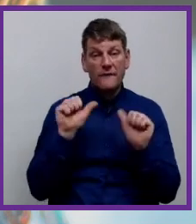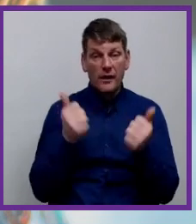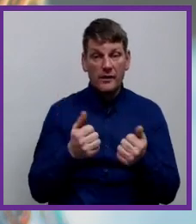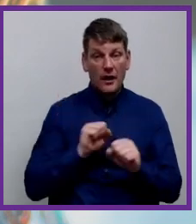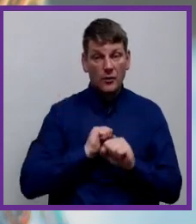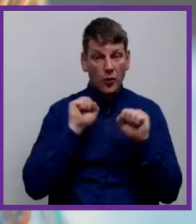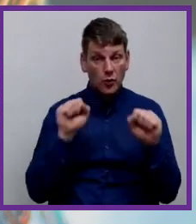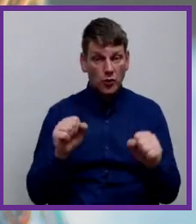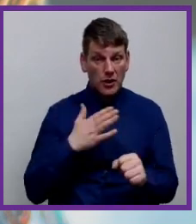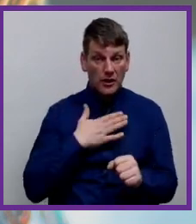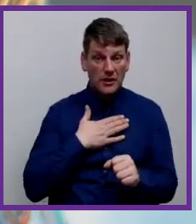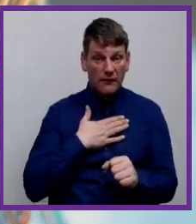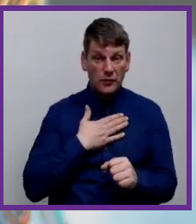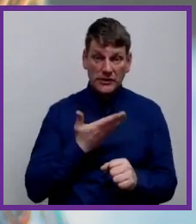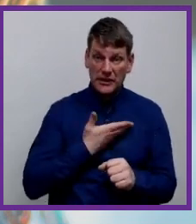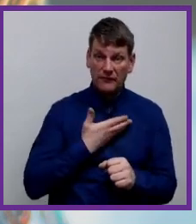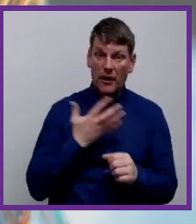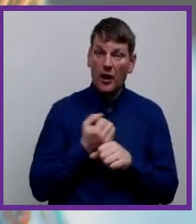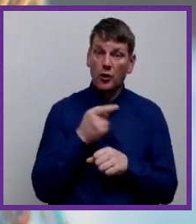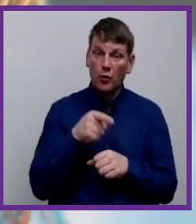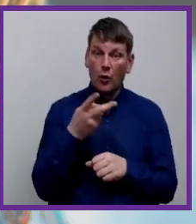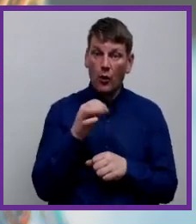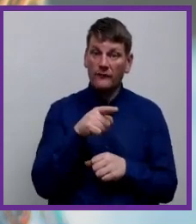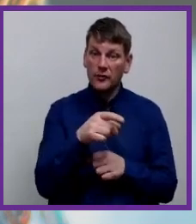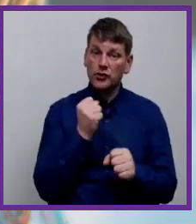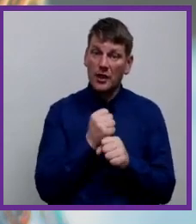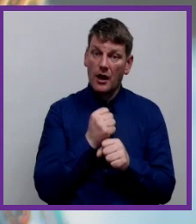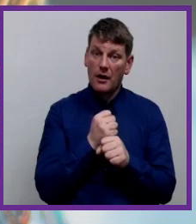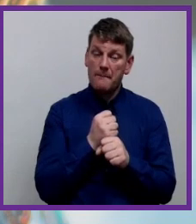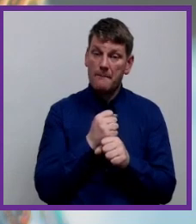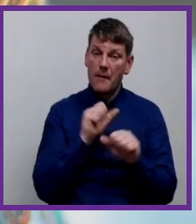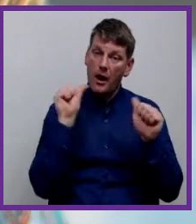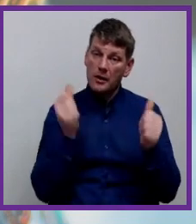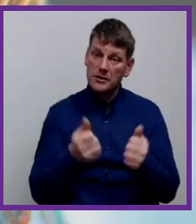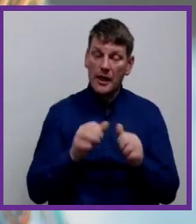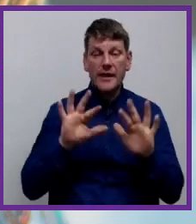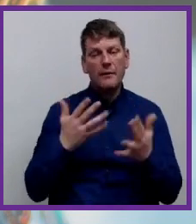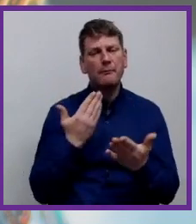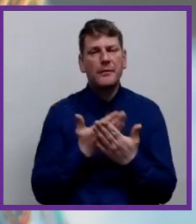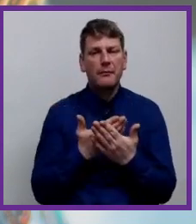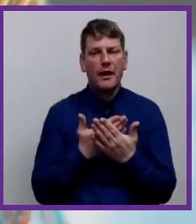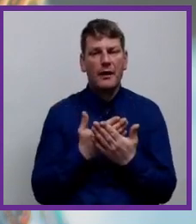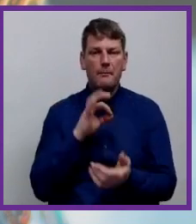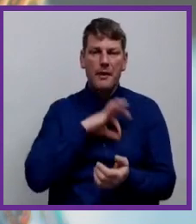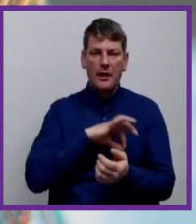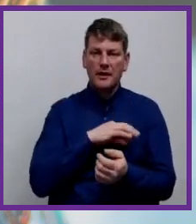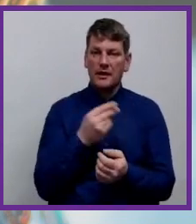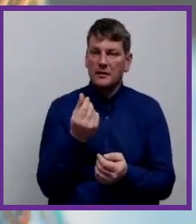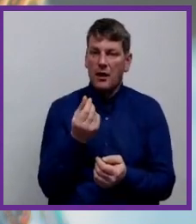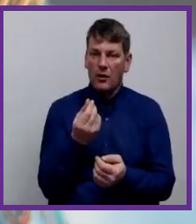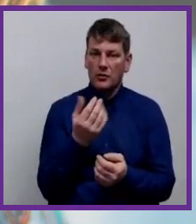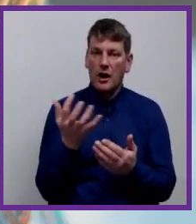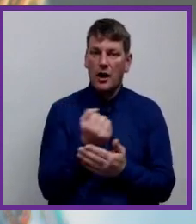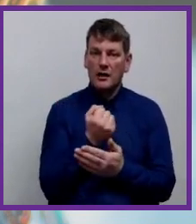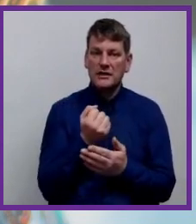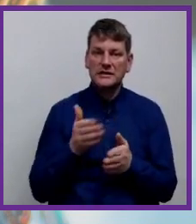nodrošināt savu dzīvi ar to, ko viņš dara mākslā, jeb, piemēram, pelnīt naudu ar